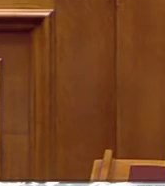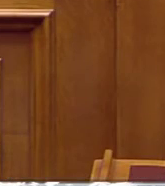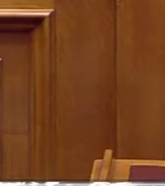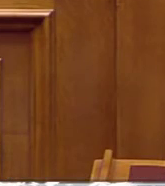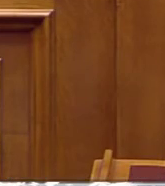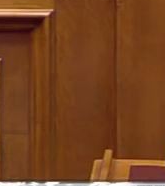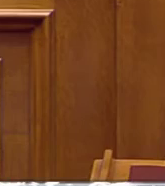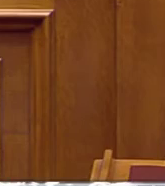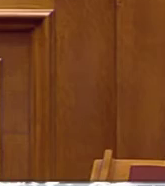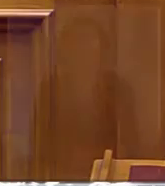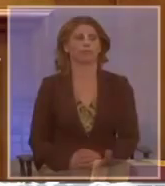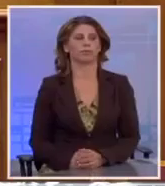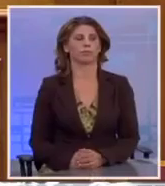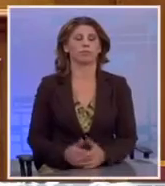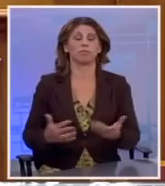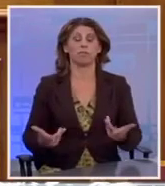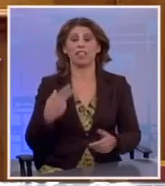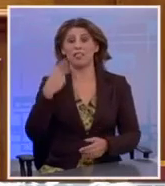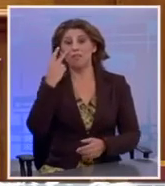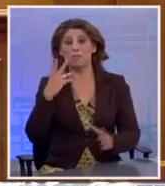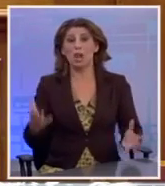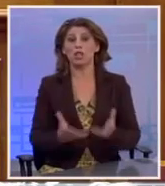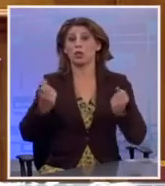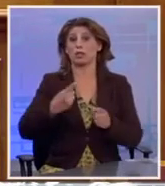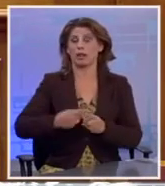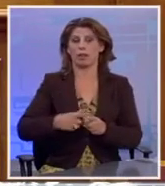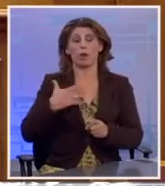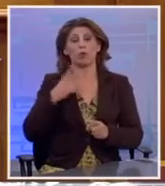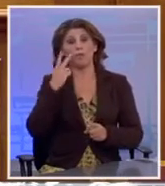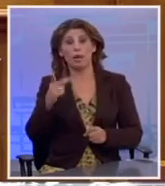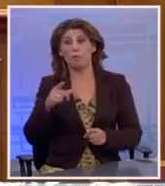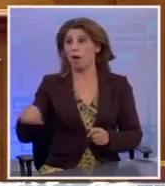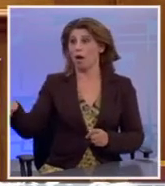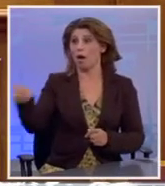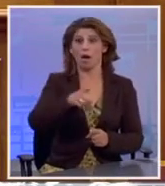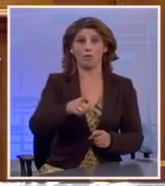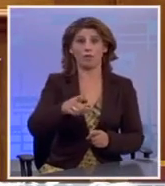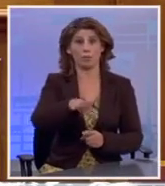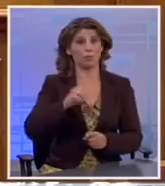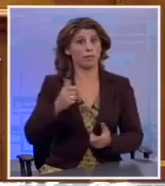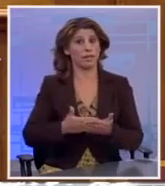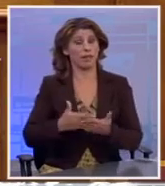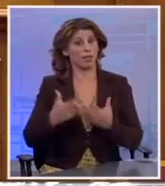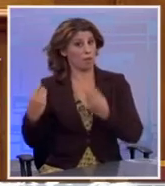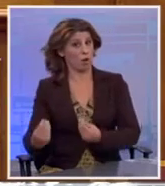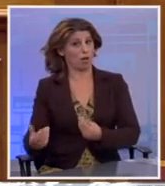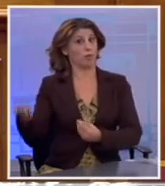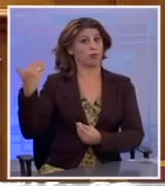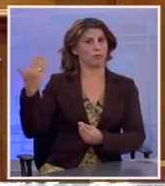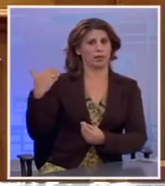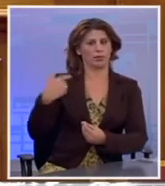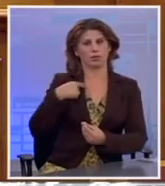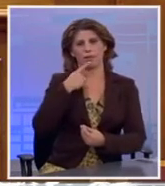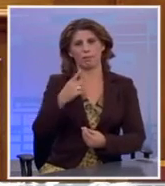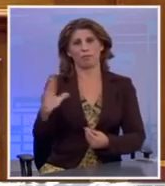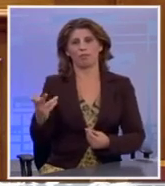δηλαδή να σώζεται η χώρα, ούτε βλέπω ότι αυτοί που πήραν άδεια είναι καλύτεροι των παλαιών, για να πούμε